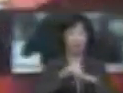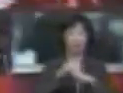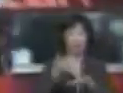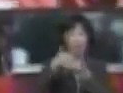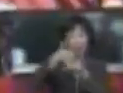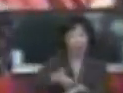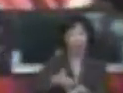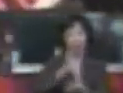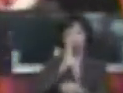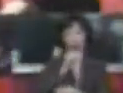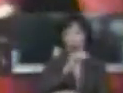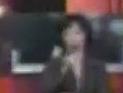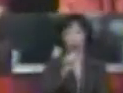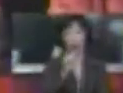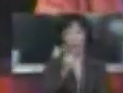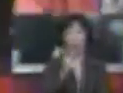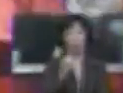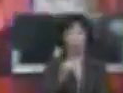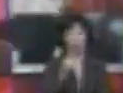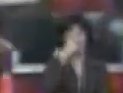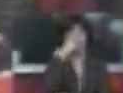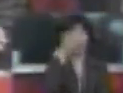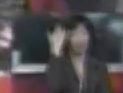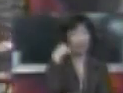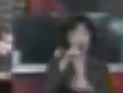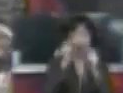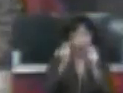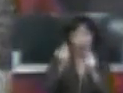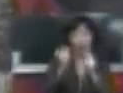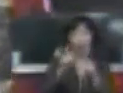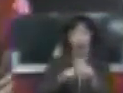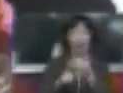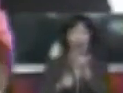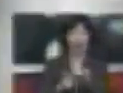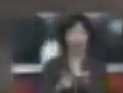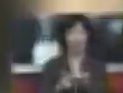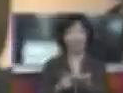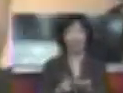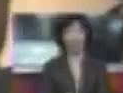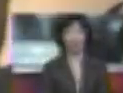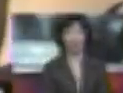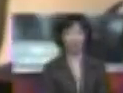dating Senador Robert Jaworski. Bago sila sumiyot, ang sigaw nila rebound.